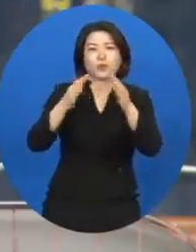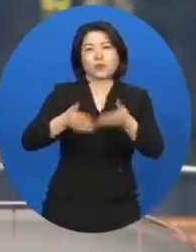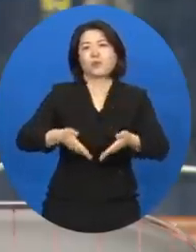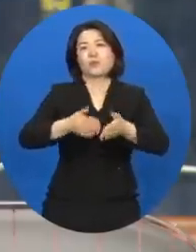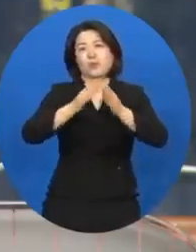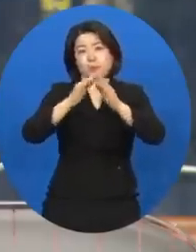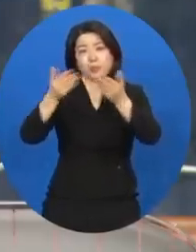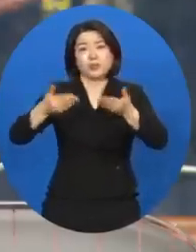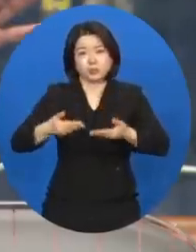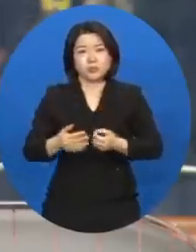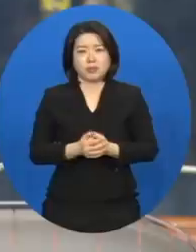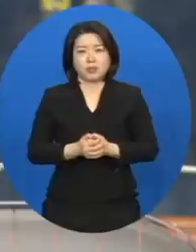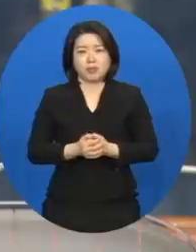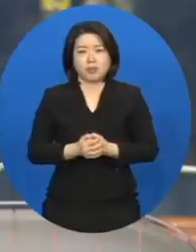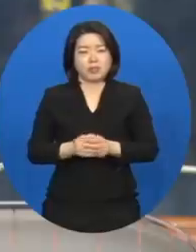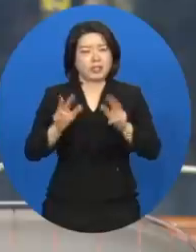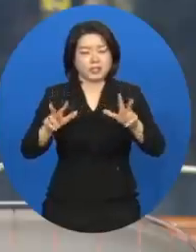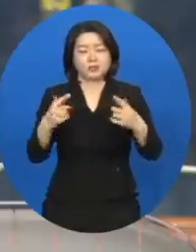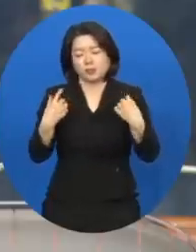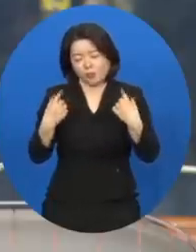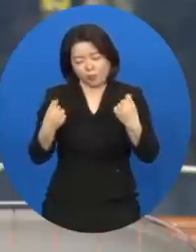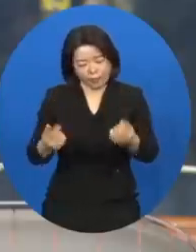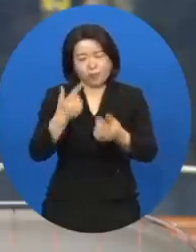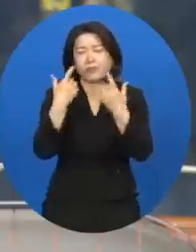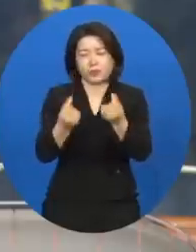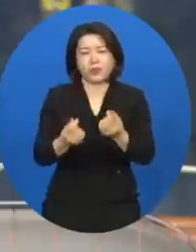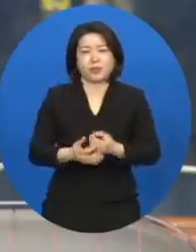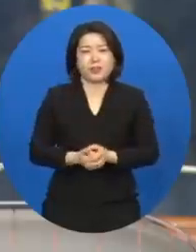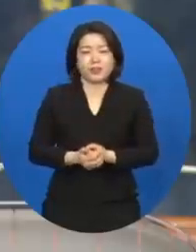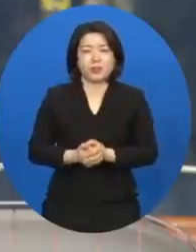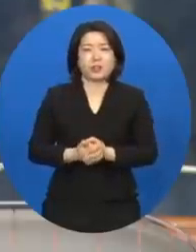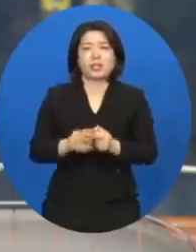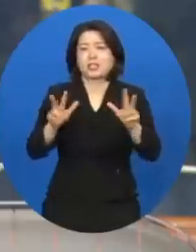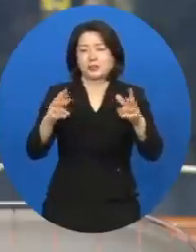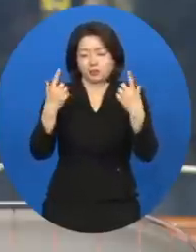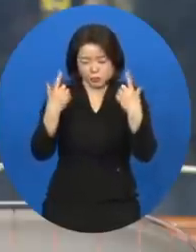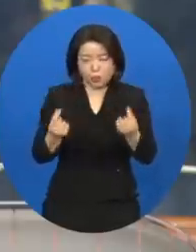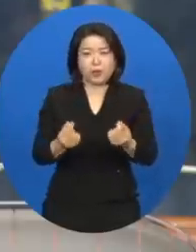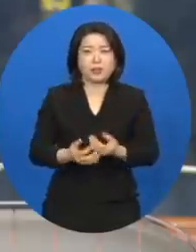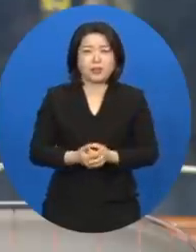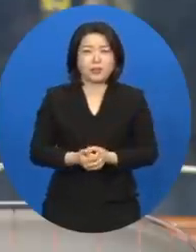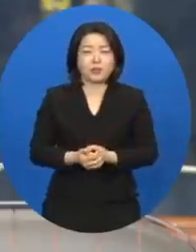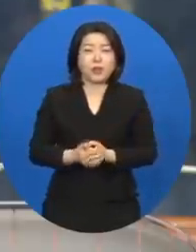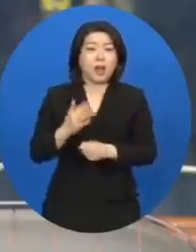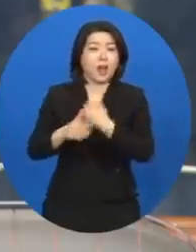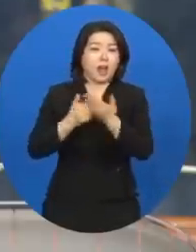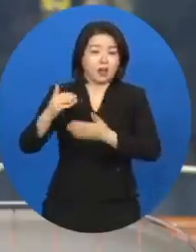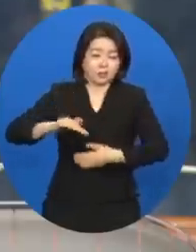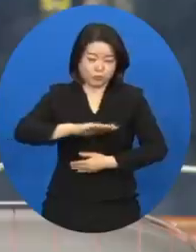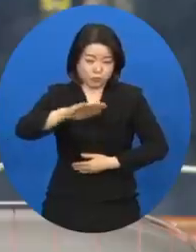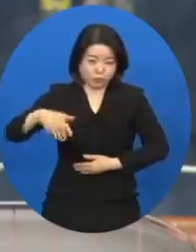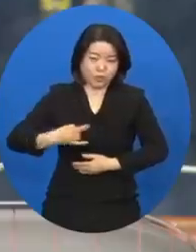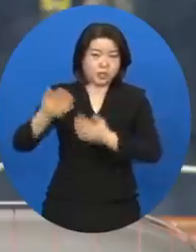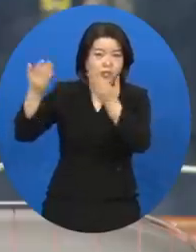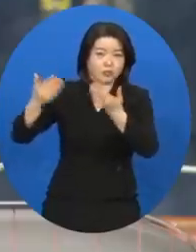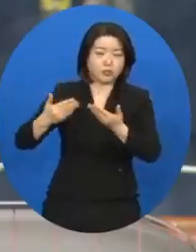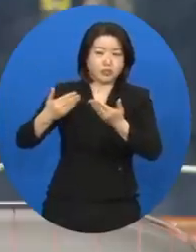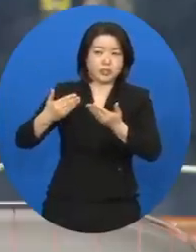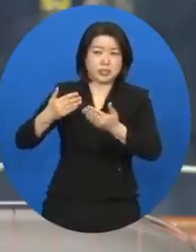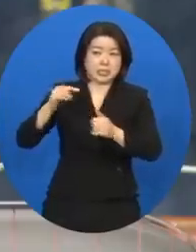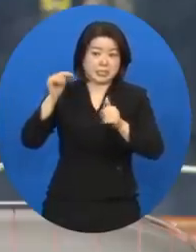지금도 똑같아요. 지금도 똑같다니까요. 하나님이 우리에게 주신 사명이 커